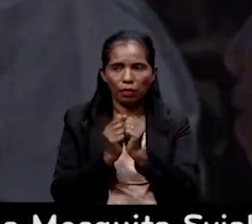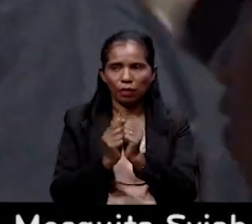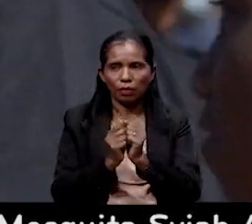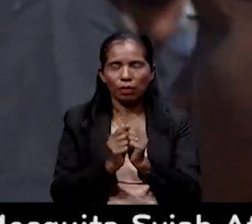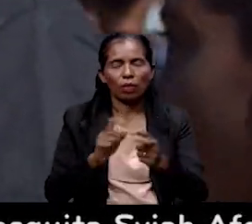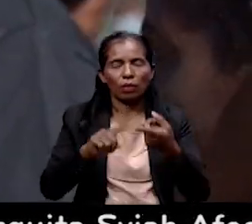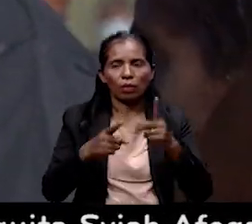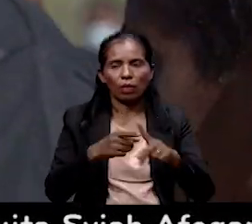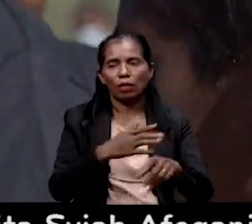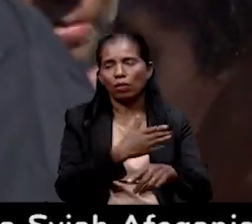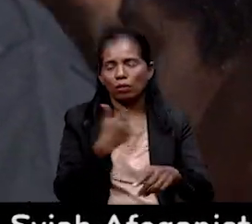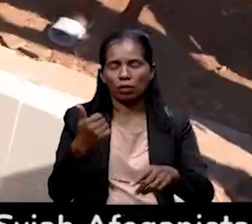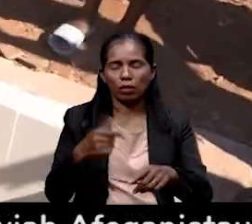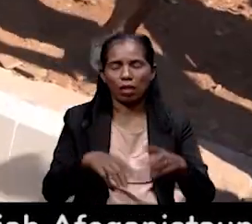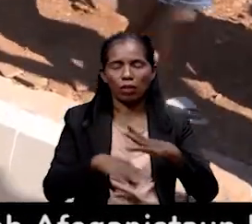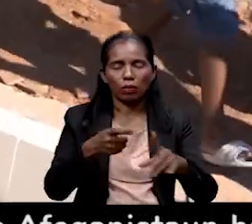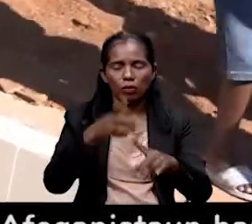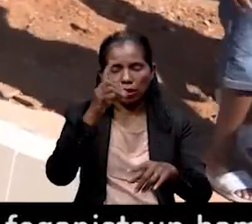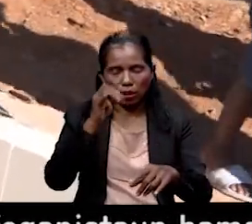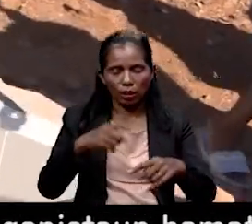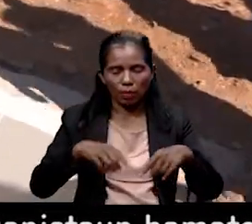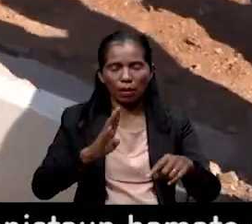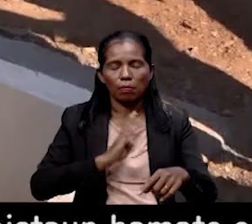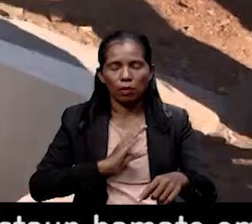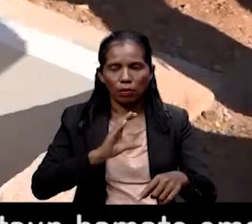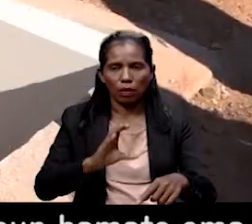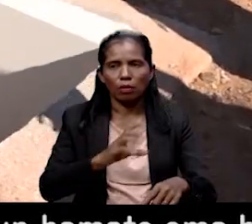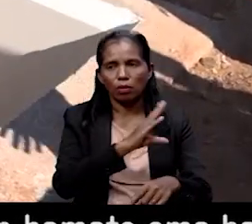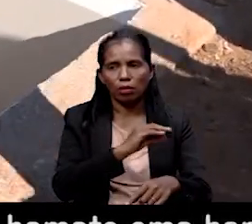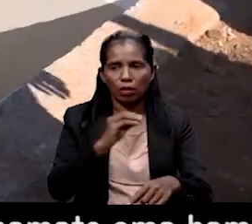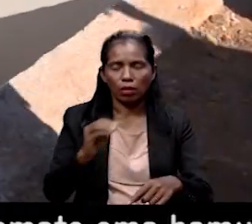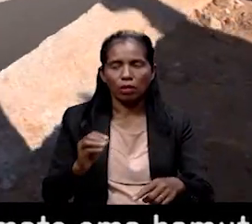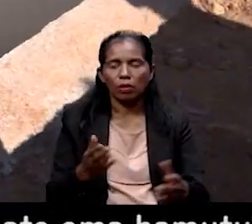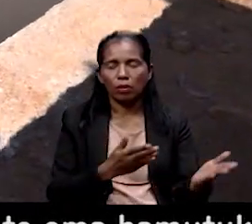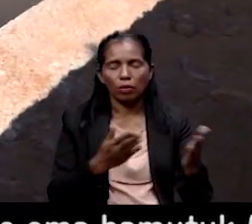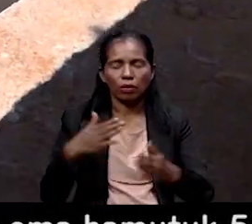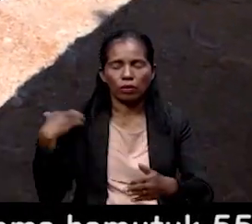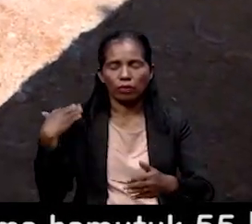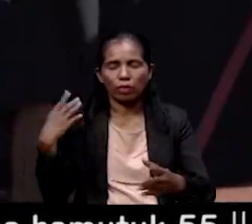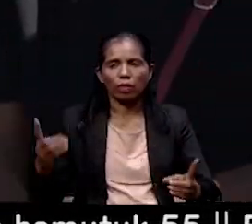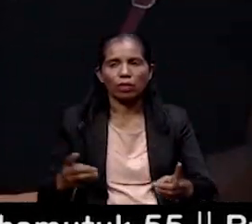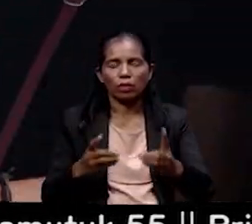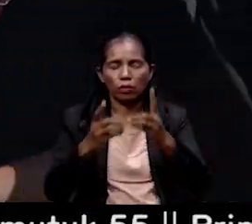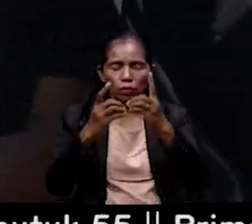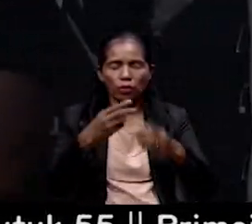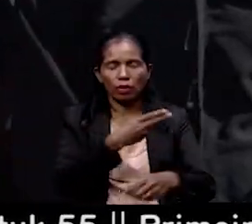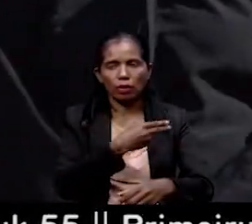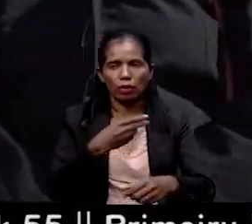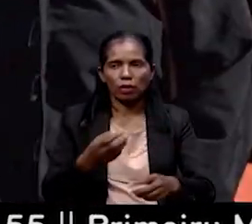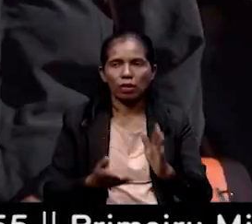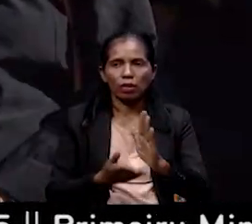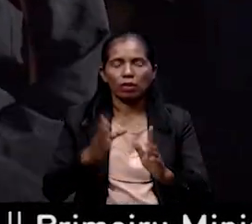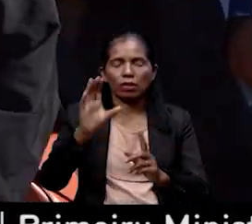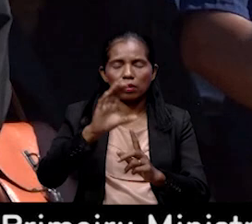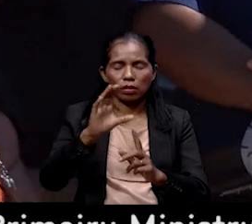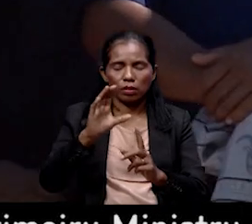maluk sira retira usi Dili ba baukau ho di kontinua mobiliza no organiza joven sira funu hasoro invasor iha ne hilnia ba komandanti